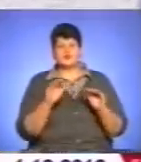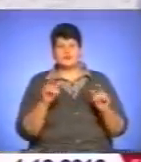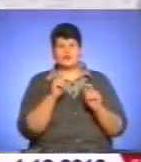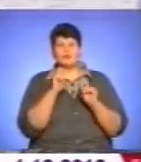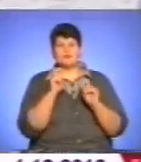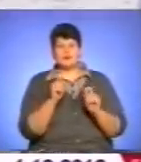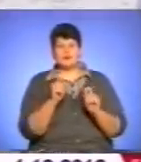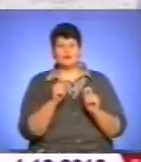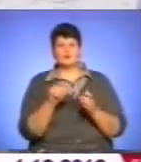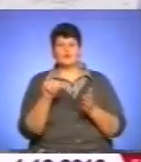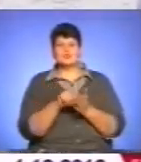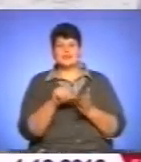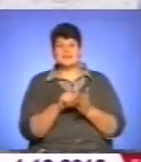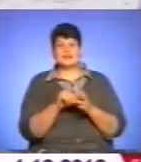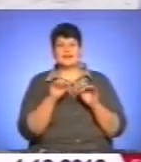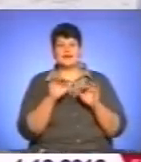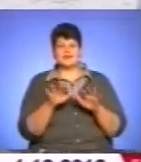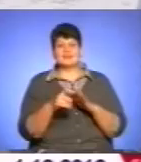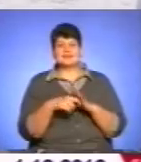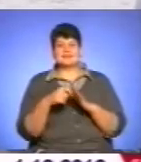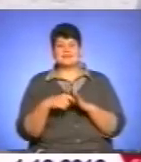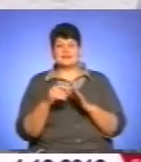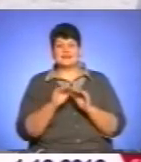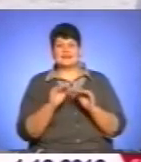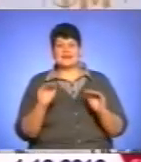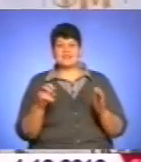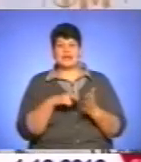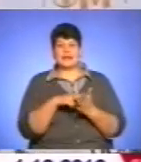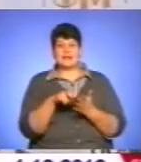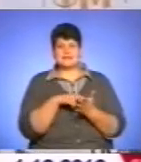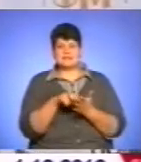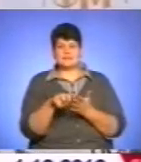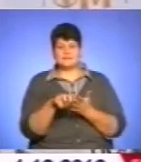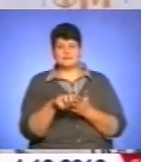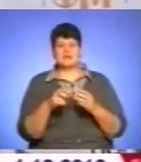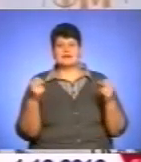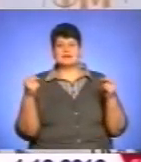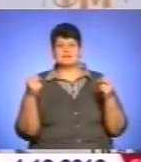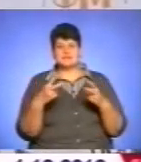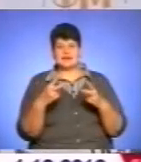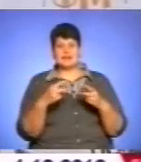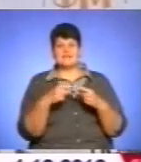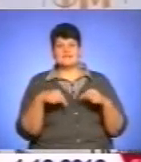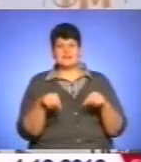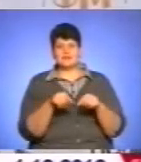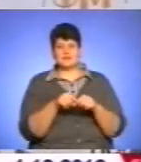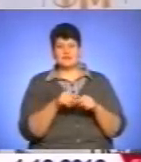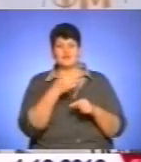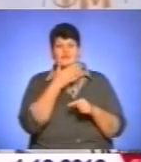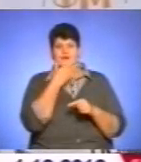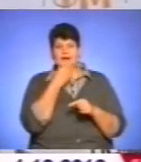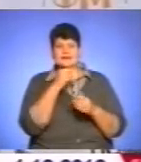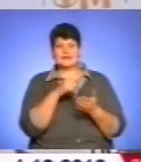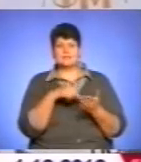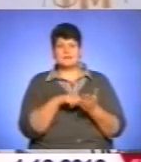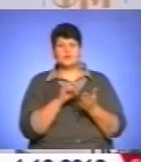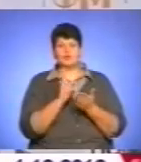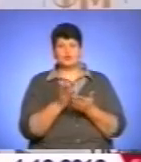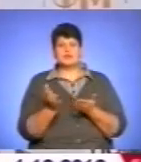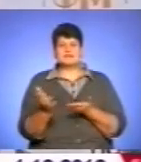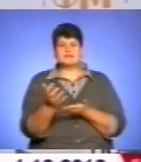Миколая, учасники акції дізнаватимуться з дитячих листів. Соціальний відділ громадської організації «Файне місто» буде збирати